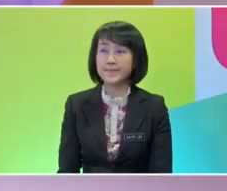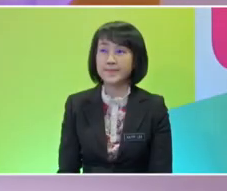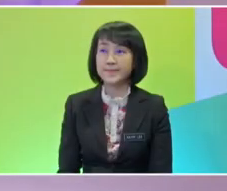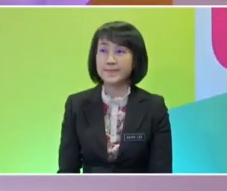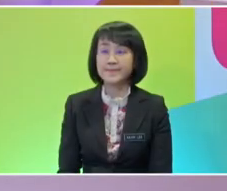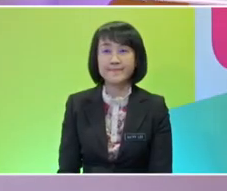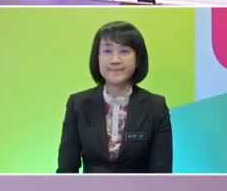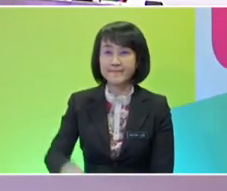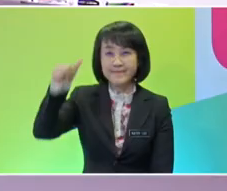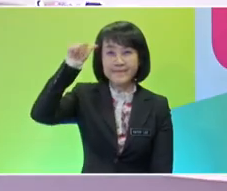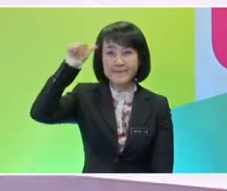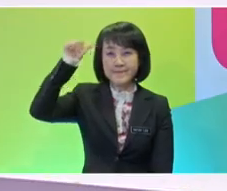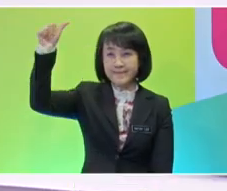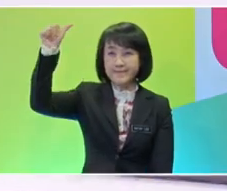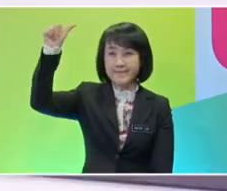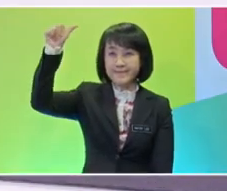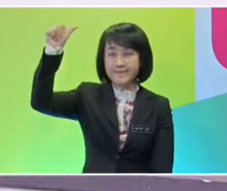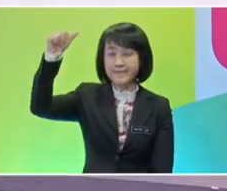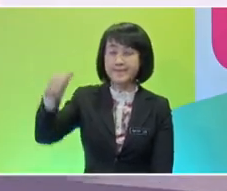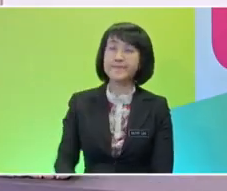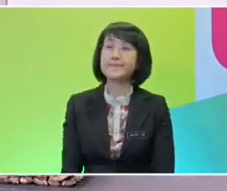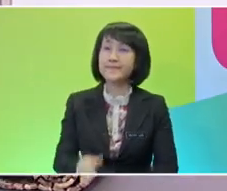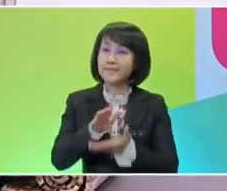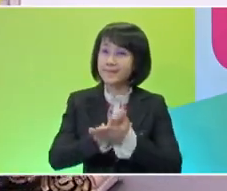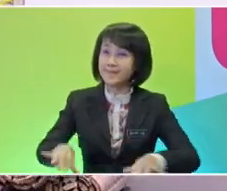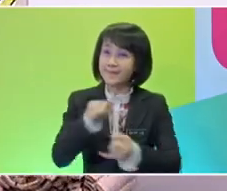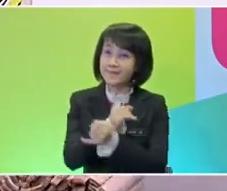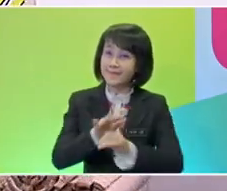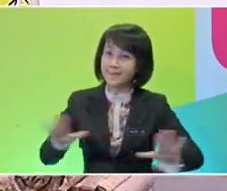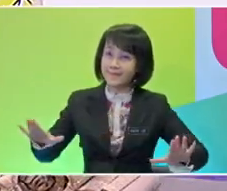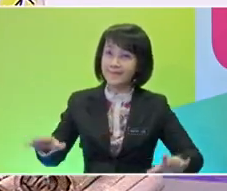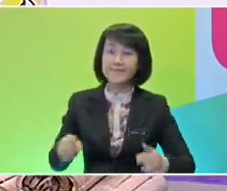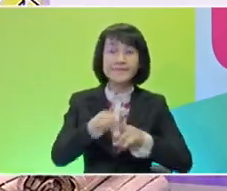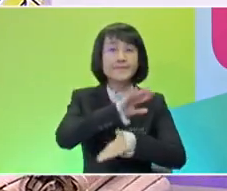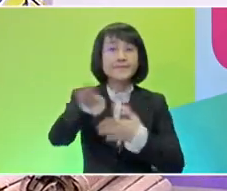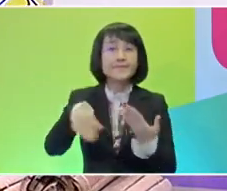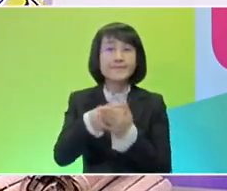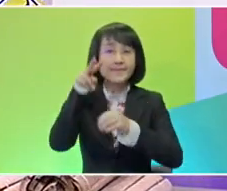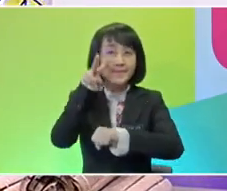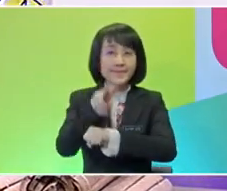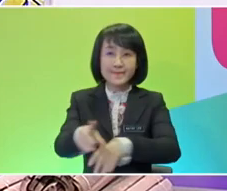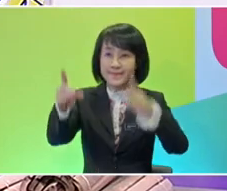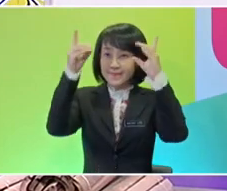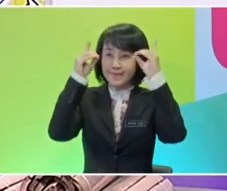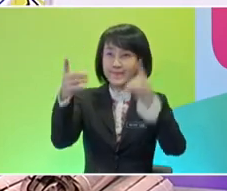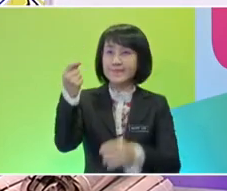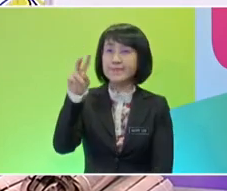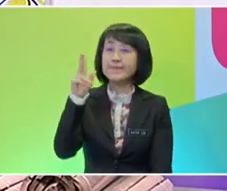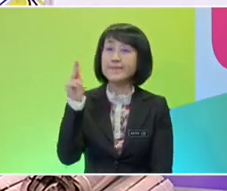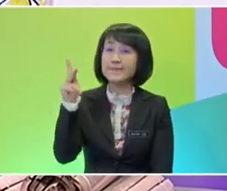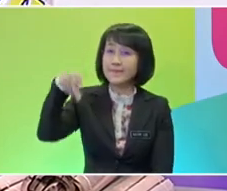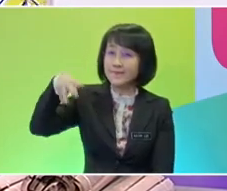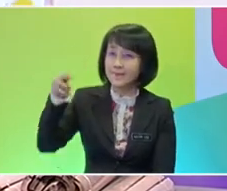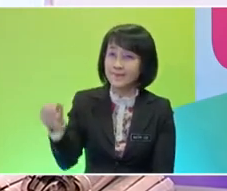Hai assalamualaikum warahmatullahi wabarakatuh dan salam sejahtera diucapkan kepada seluruh penonton di Net TV KPM Anda bersama